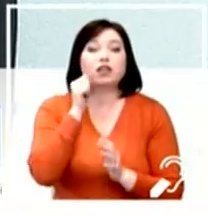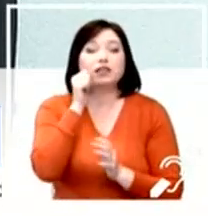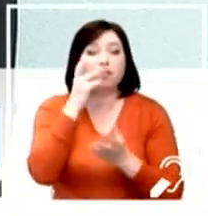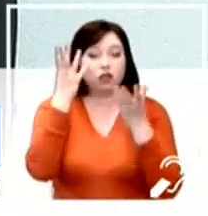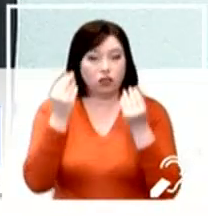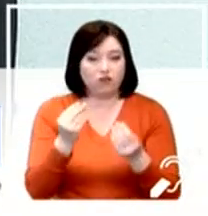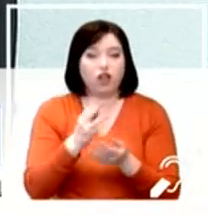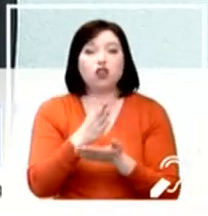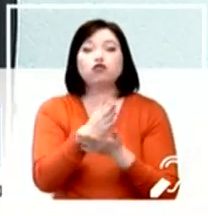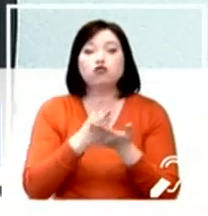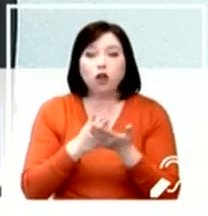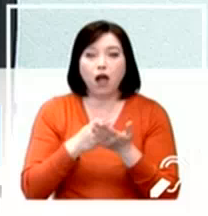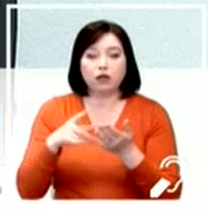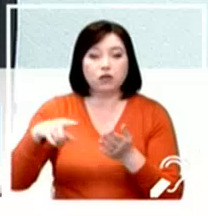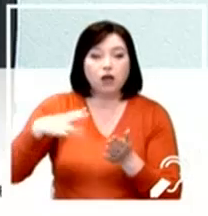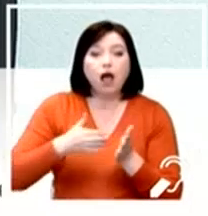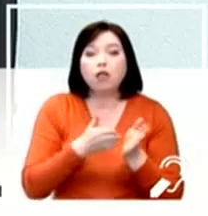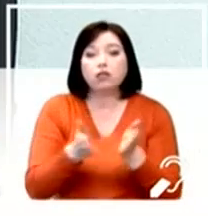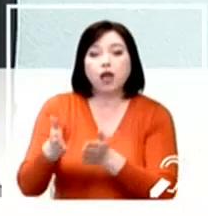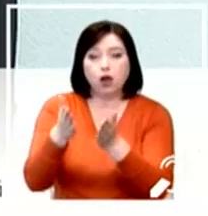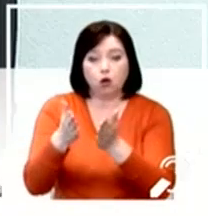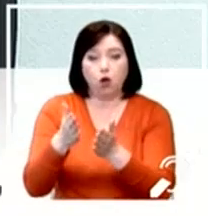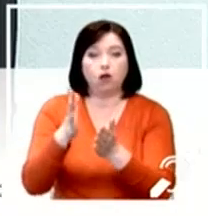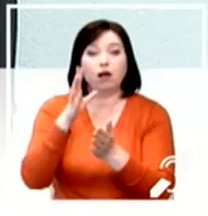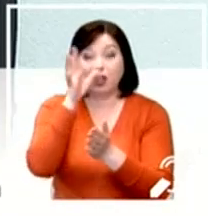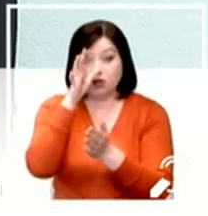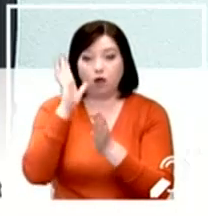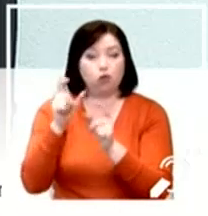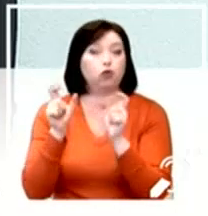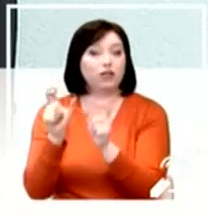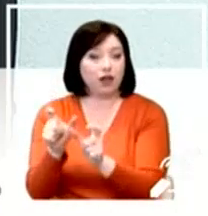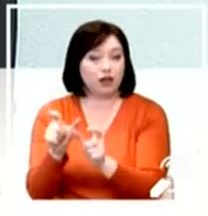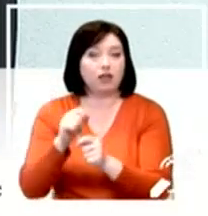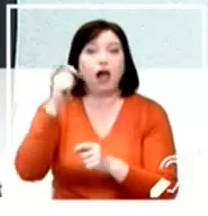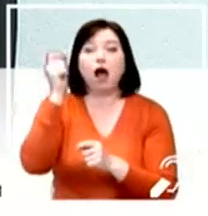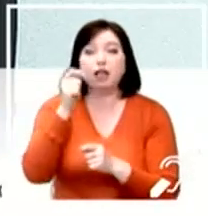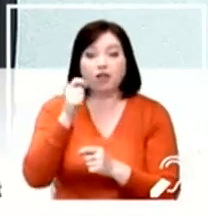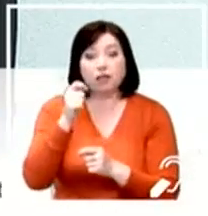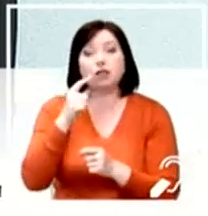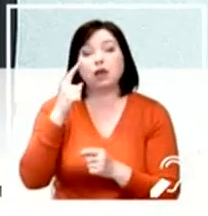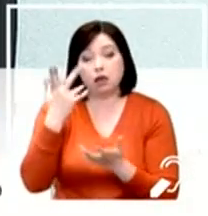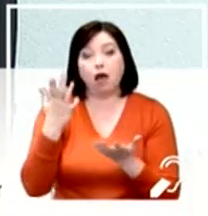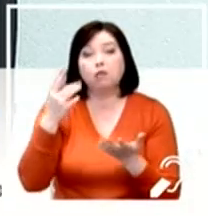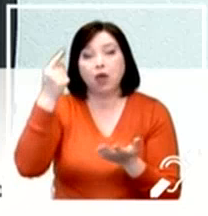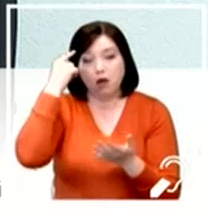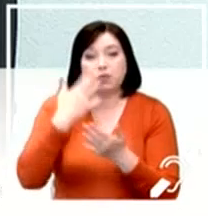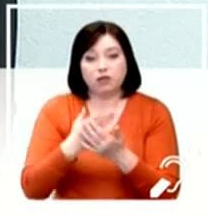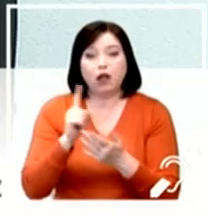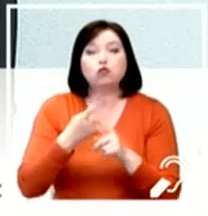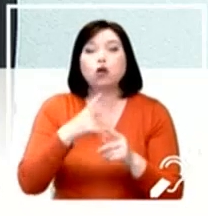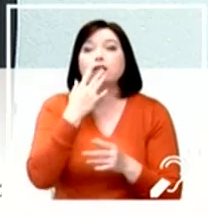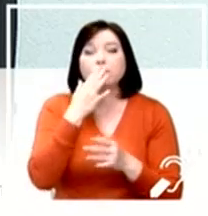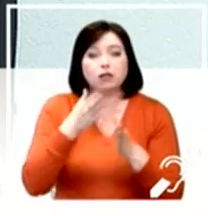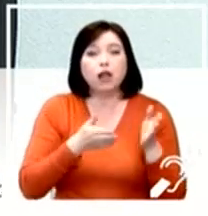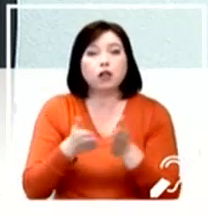o parte din arterele municipiului Chișinău vor fi închise, iar pentru ziua de duminică ne dăm bine seama că traseele naționale